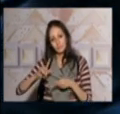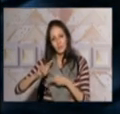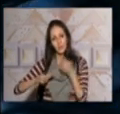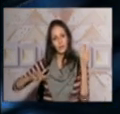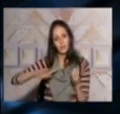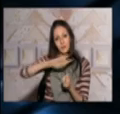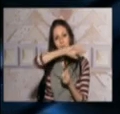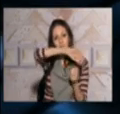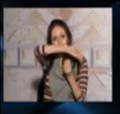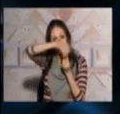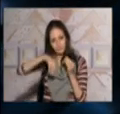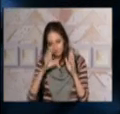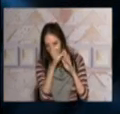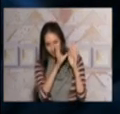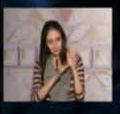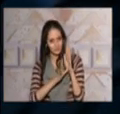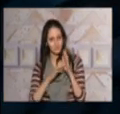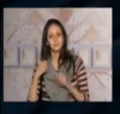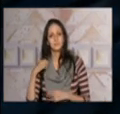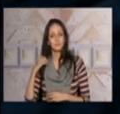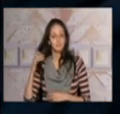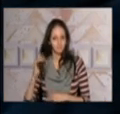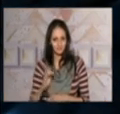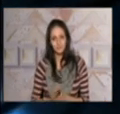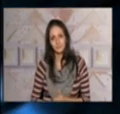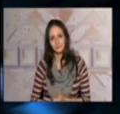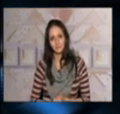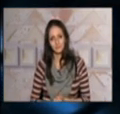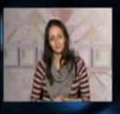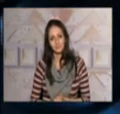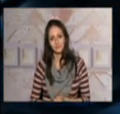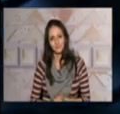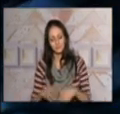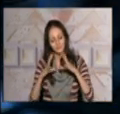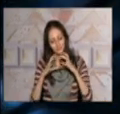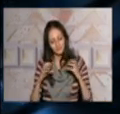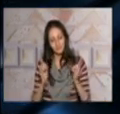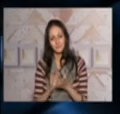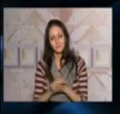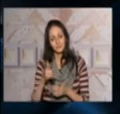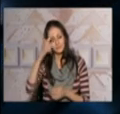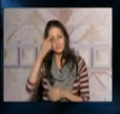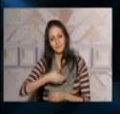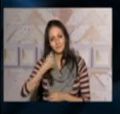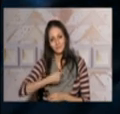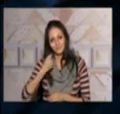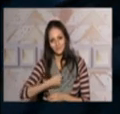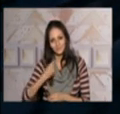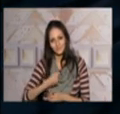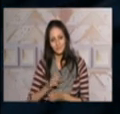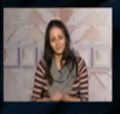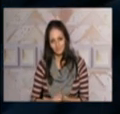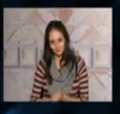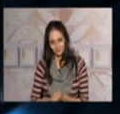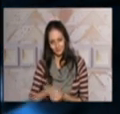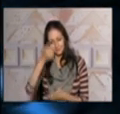غير المشروعة إلى بلدان أوروبية لا ترغب في هذا. طيب يعني أنا بشكر حضرتك يا فندم